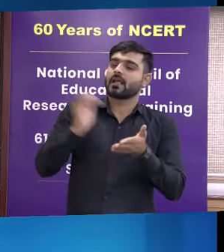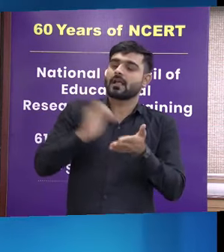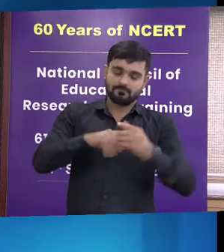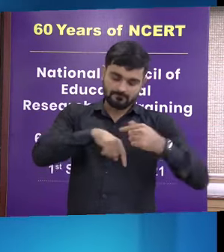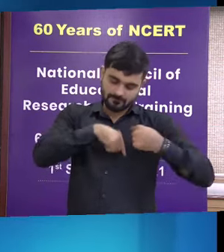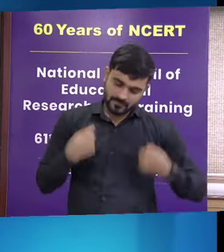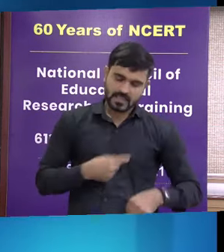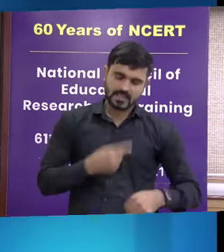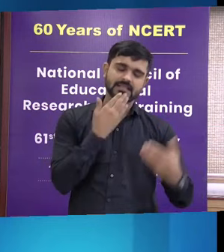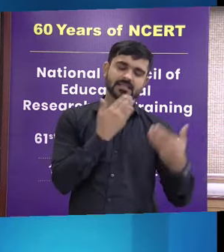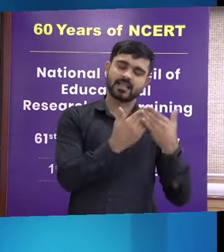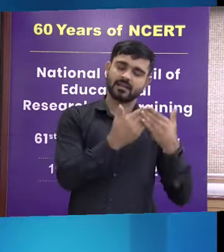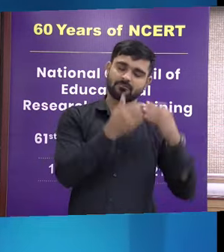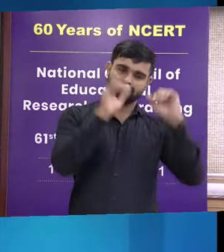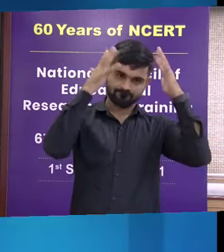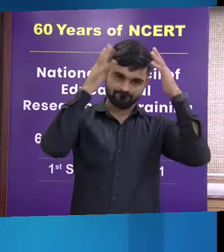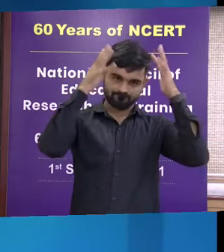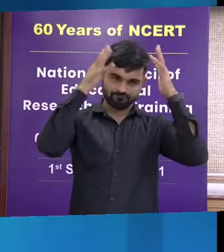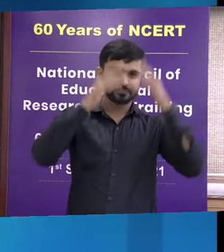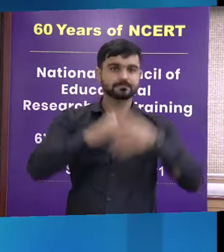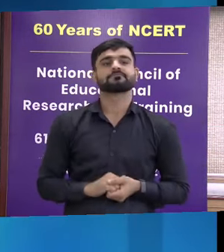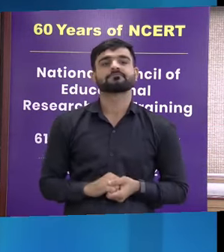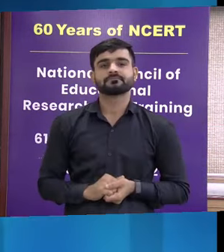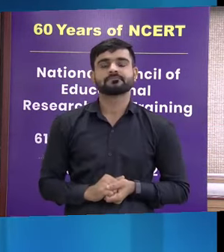से आभार व्यक्त करता हूं।